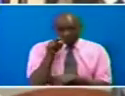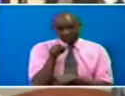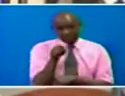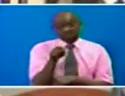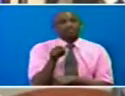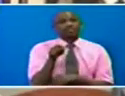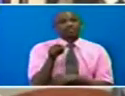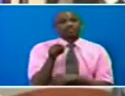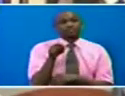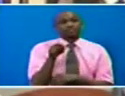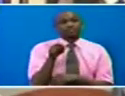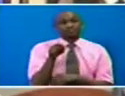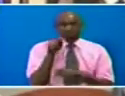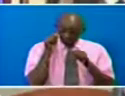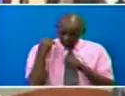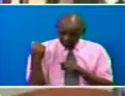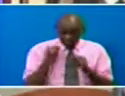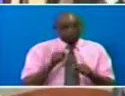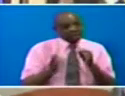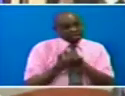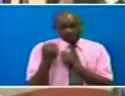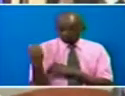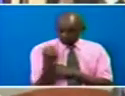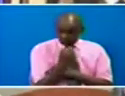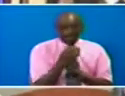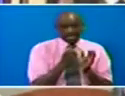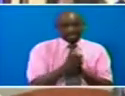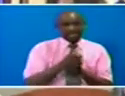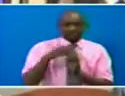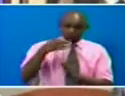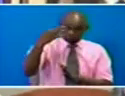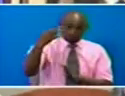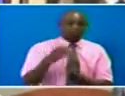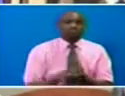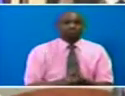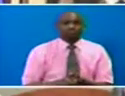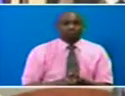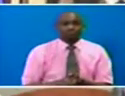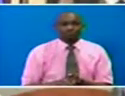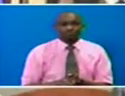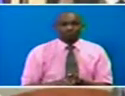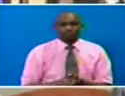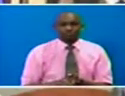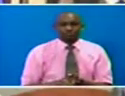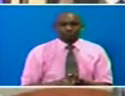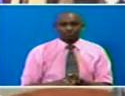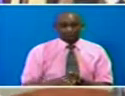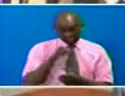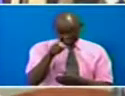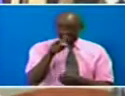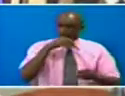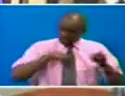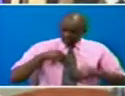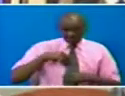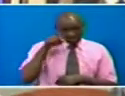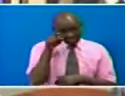us, our children, and our future generations. This scourge of corruption